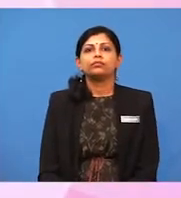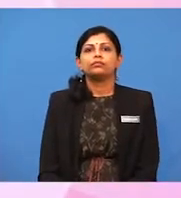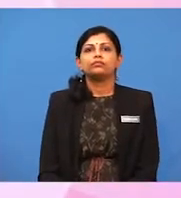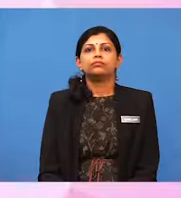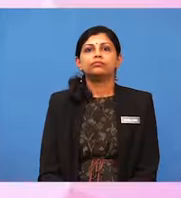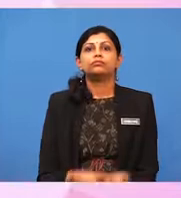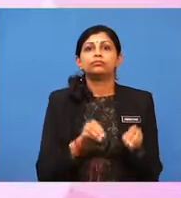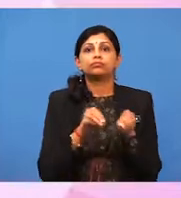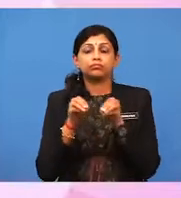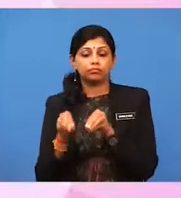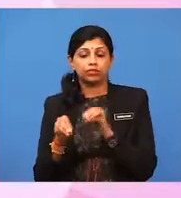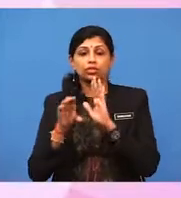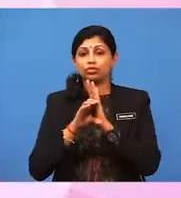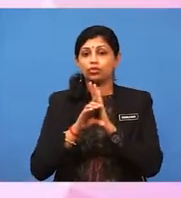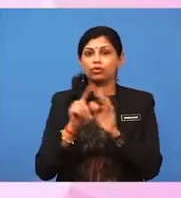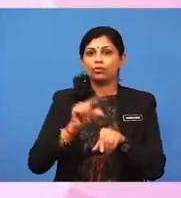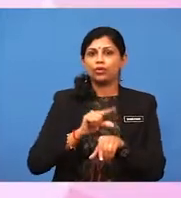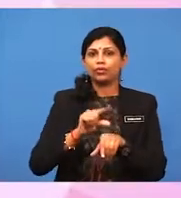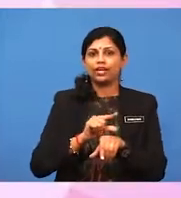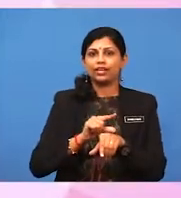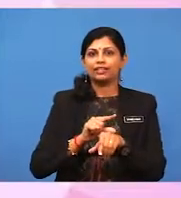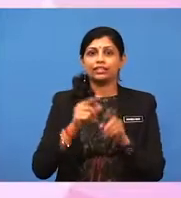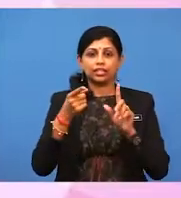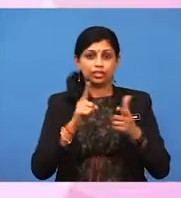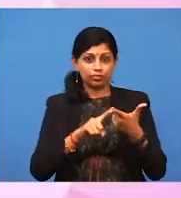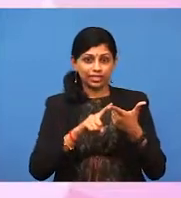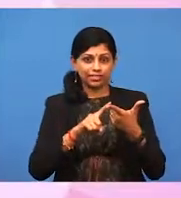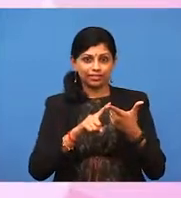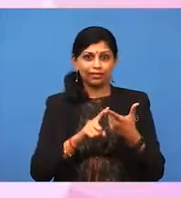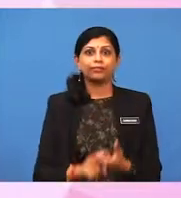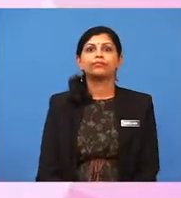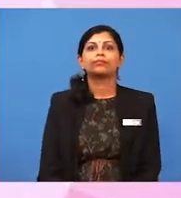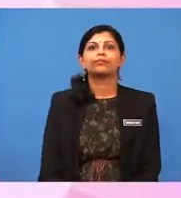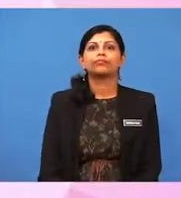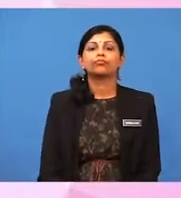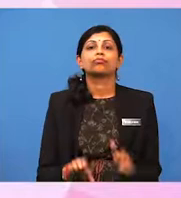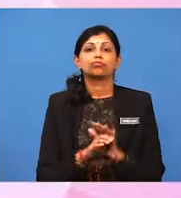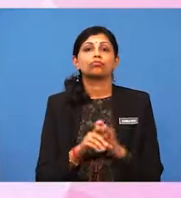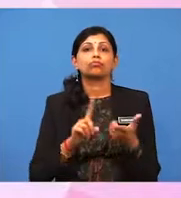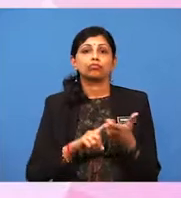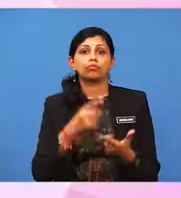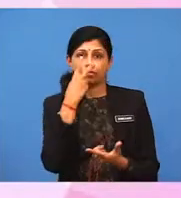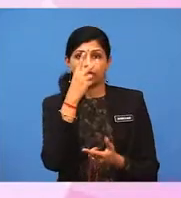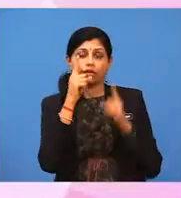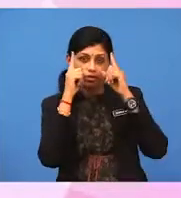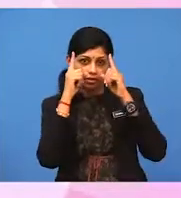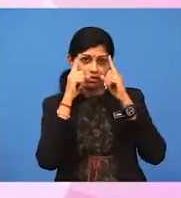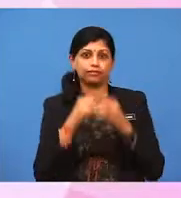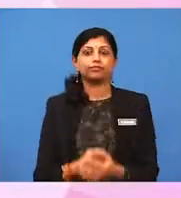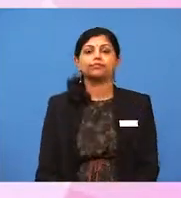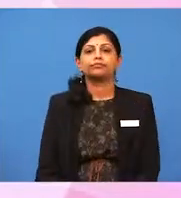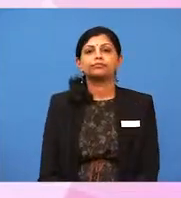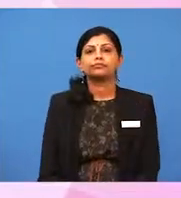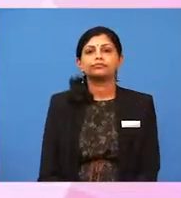Kita beralih pula kepada contoh yang kedua. Penulisan kod arahan adalah seperti berikut. B sama